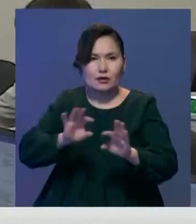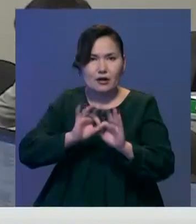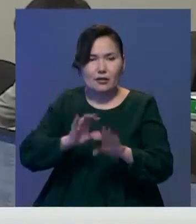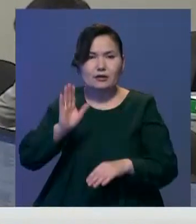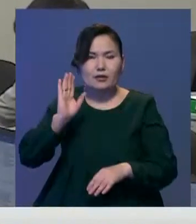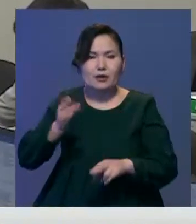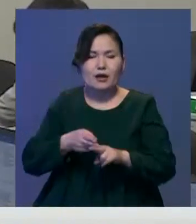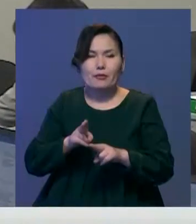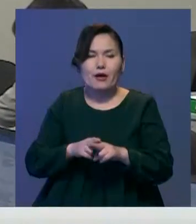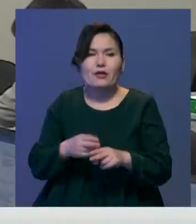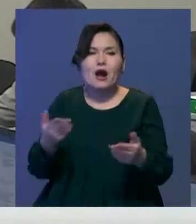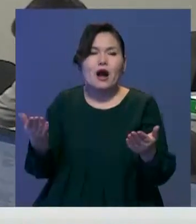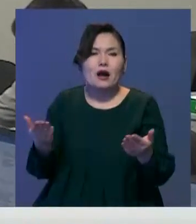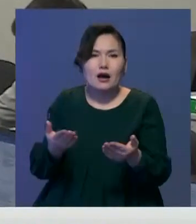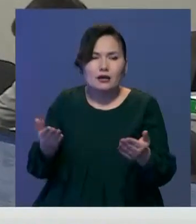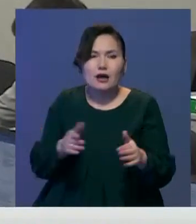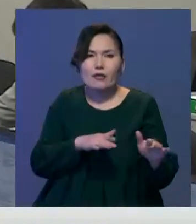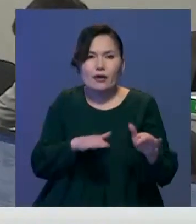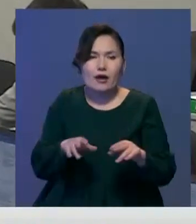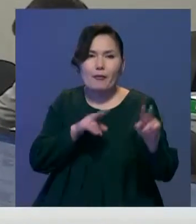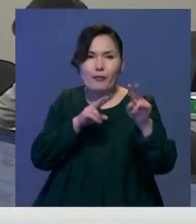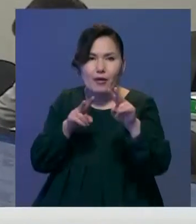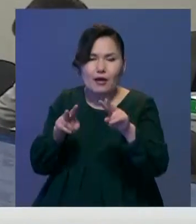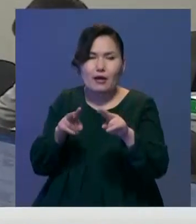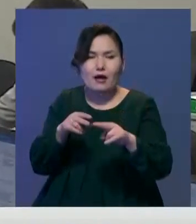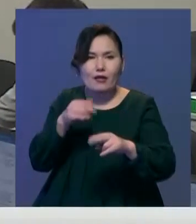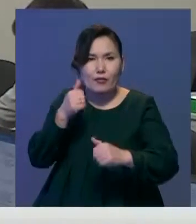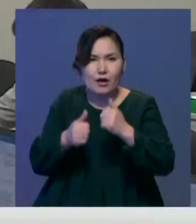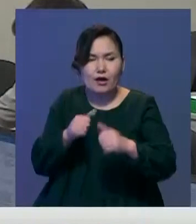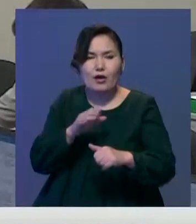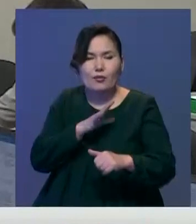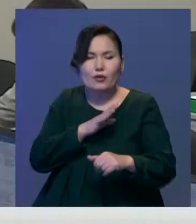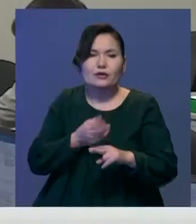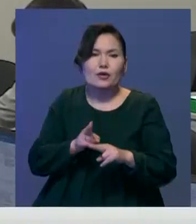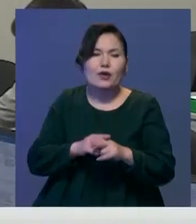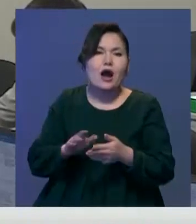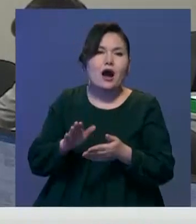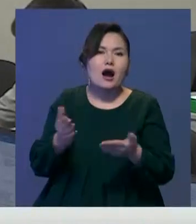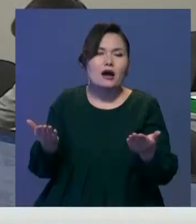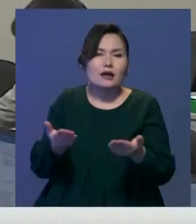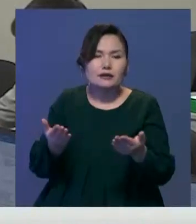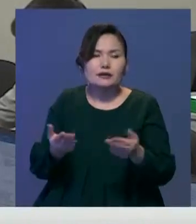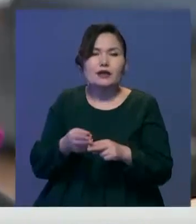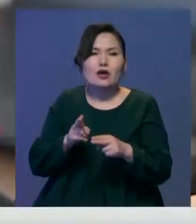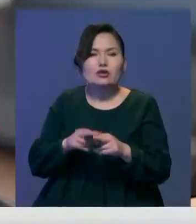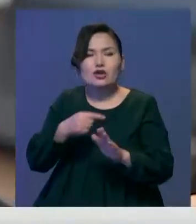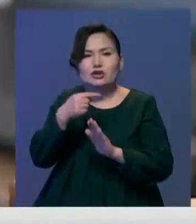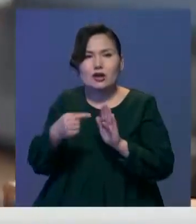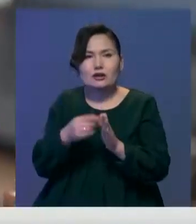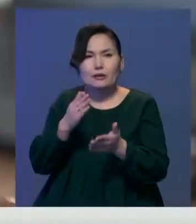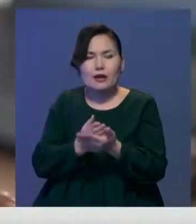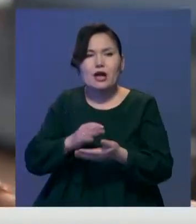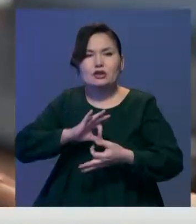отырамыз, қалай болып атыр жаңағы байқау, қаншалықты жаңа деңгейде, қандай енді сұрақтар бар деген